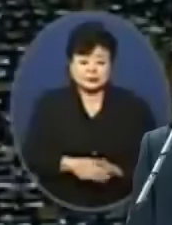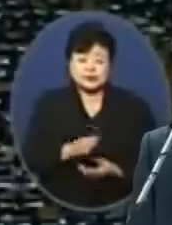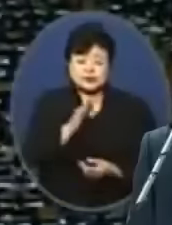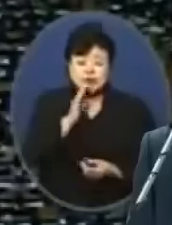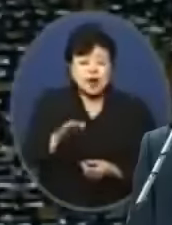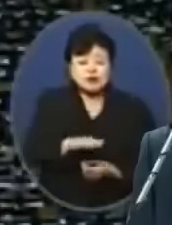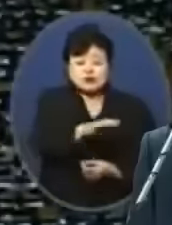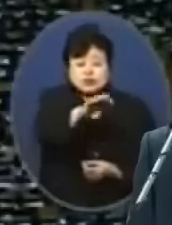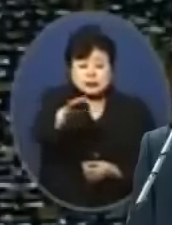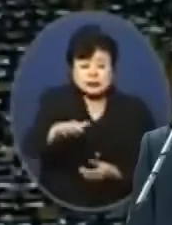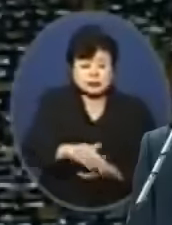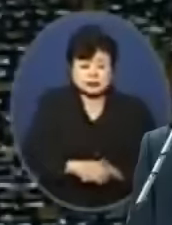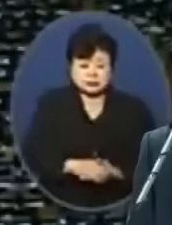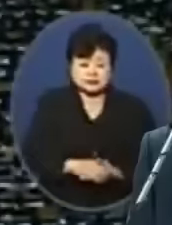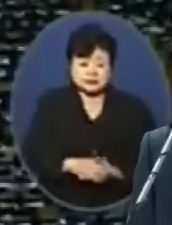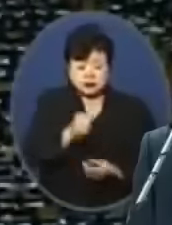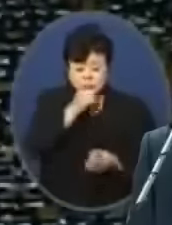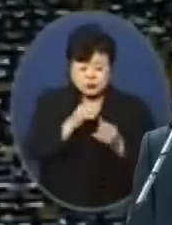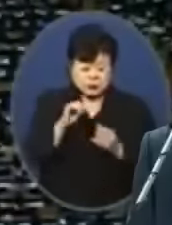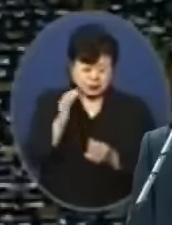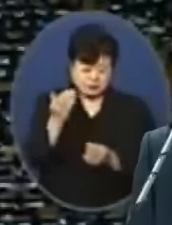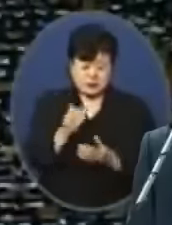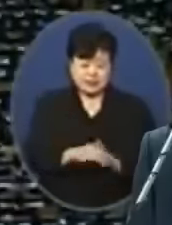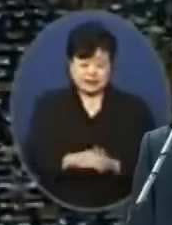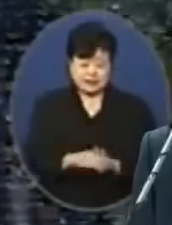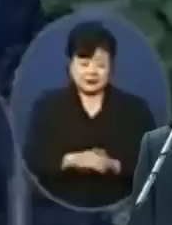정말로 우리는 좋은 사람들입니다.